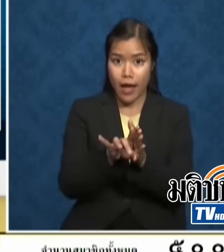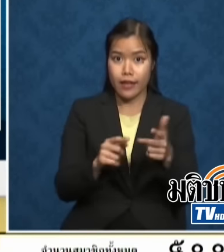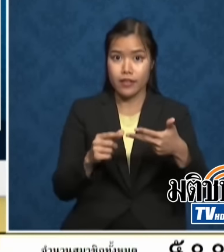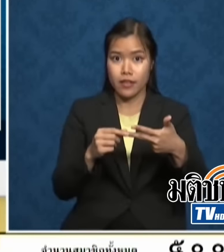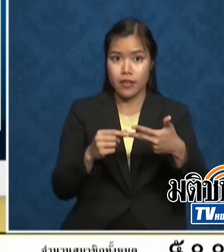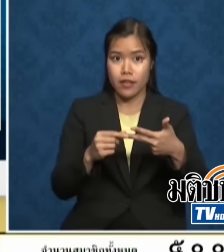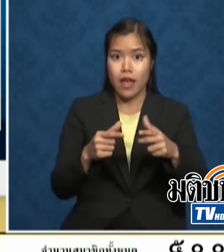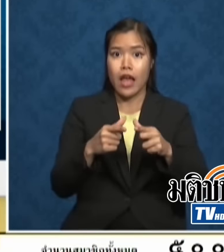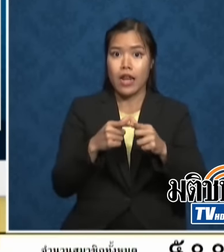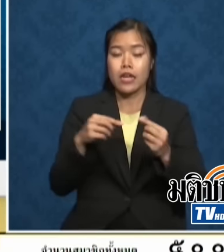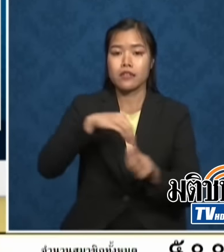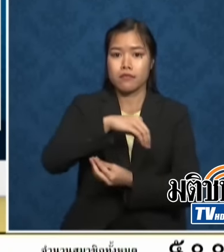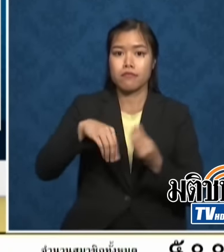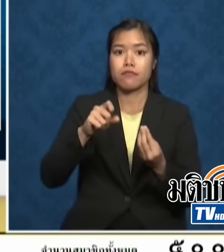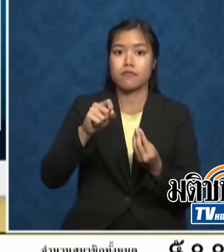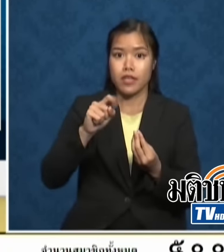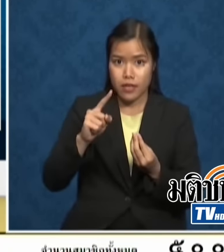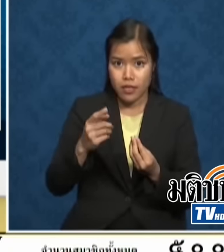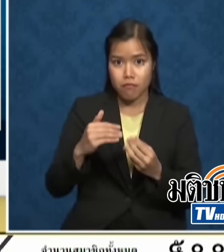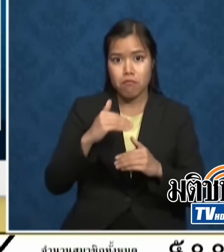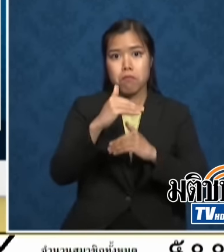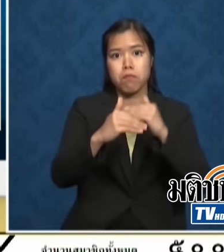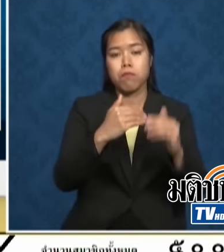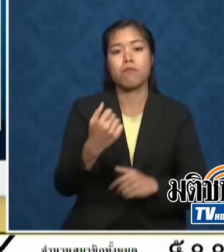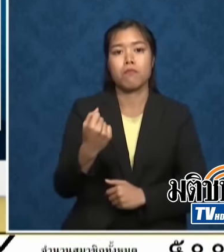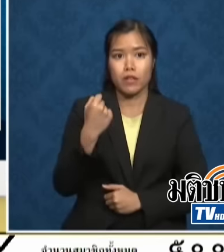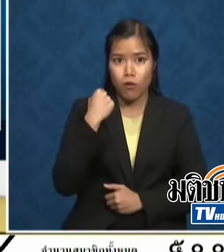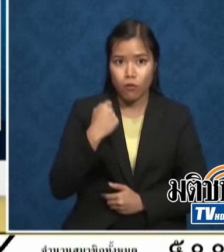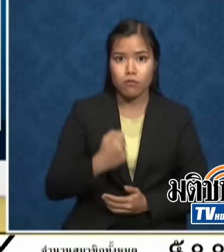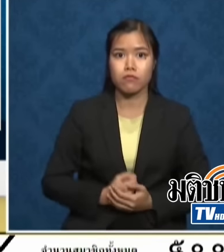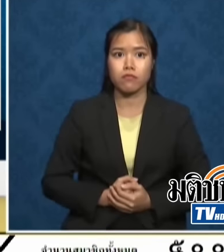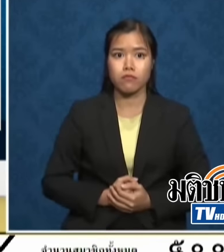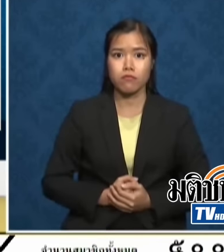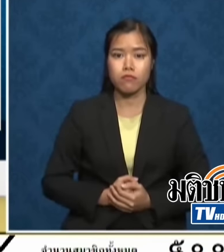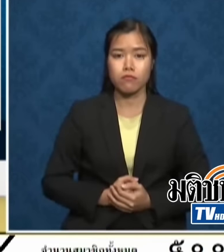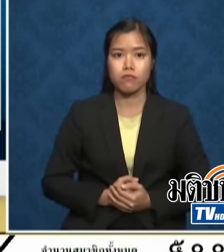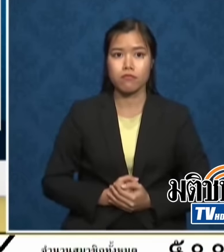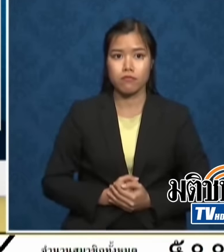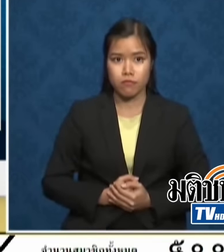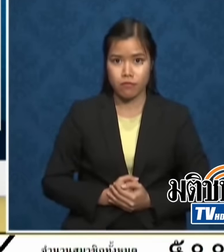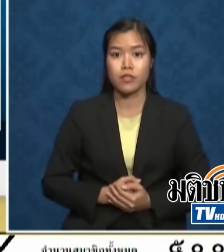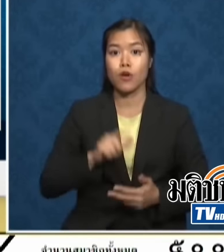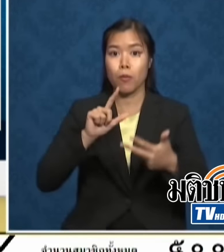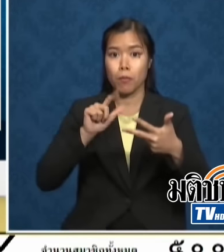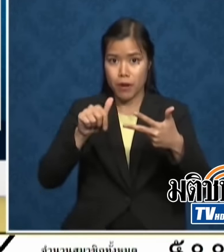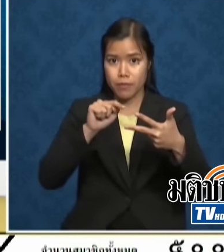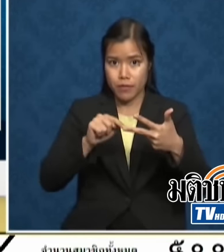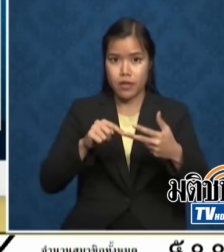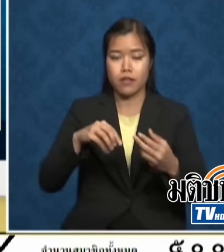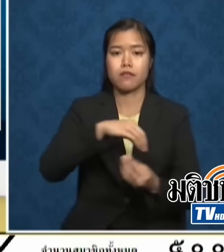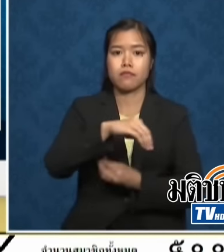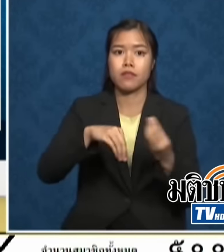ของความมั่นคงทางเศรษฐกิจเน้นในเรื่องของ environment แล้วเน้นในเรื่องของ livelihood แล้วก็เน้นในเรื่องของ economy บ้